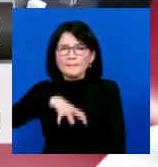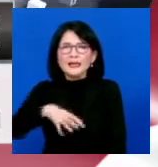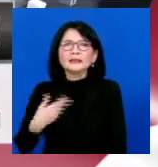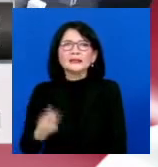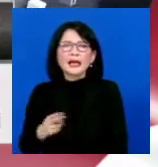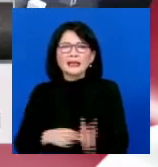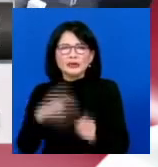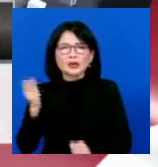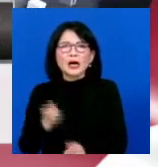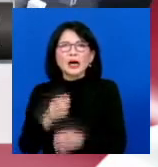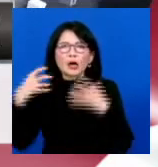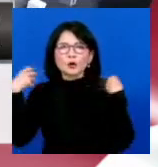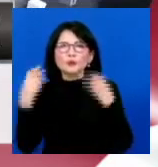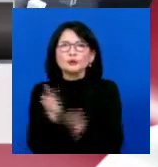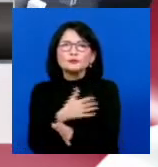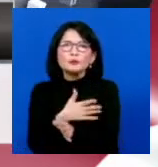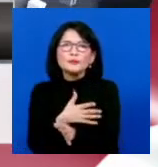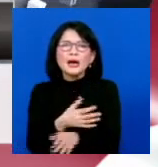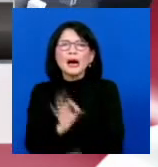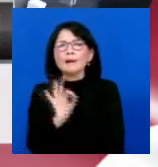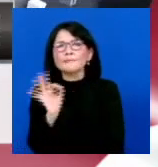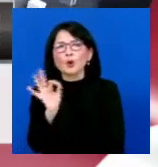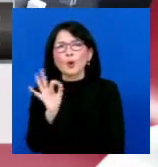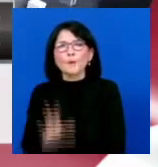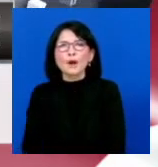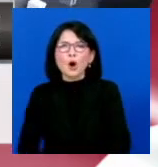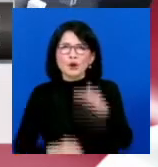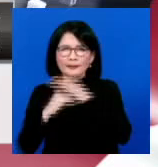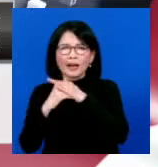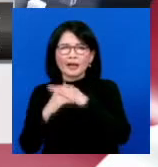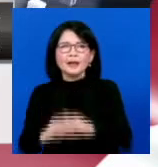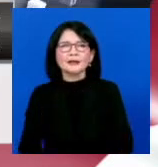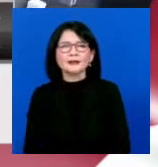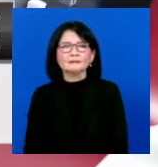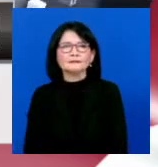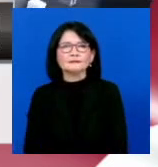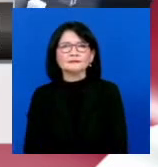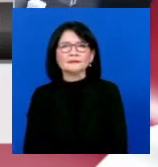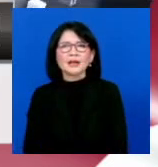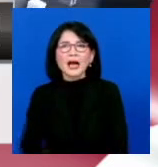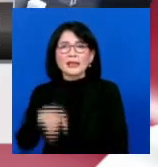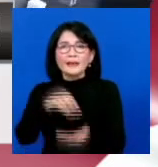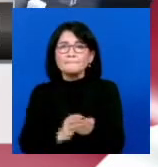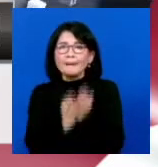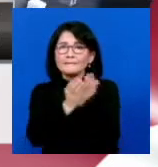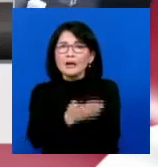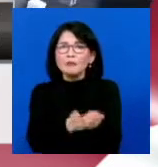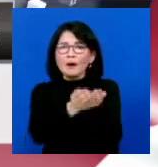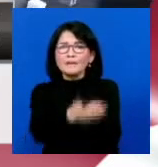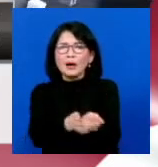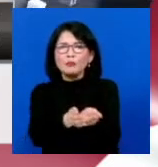memang Gubernur sebelumnya belum mengoptimalkan besok akan kita optimalkan pelabuhan-pelabuhan pendaratan